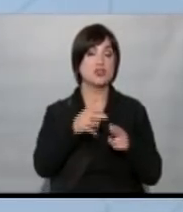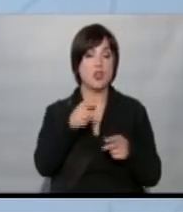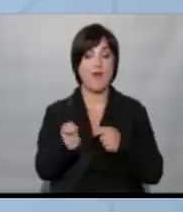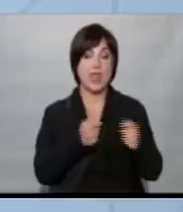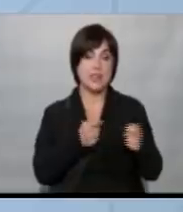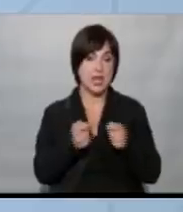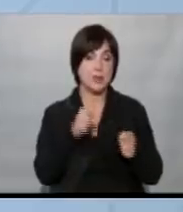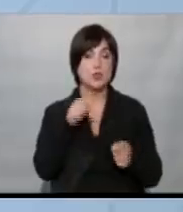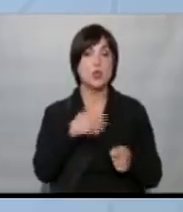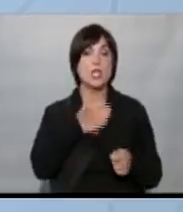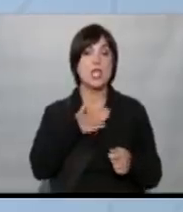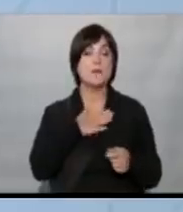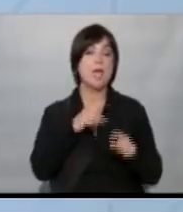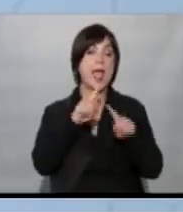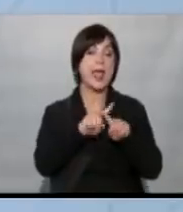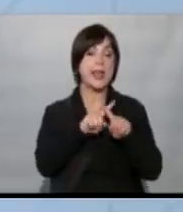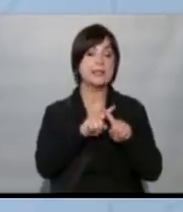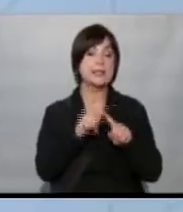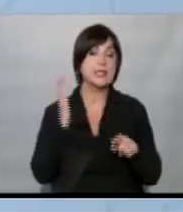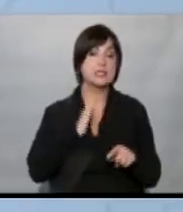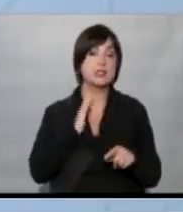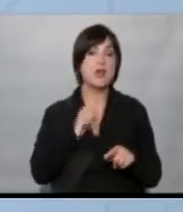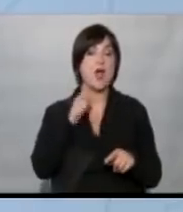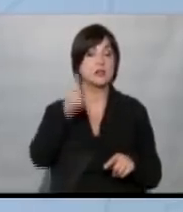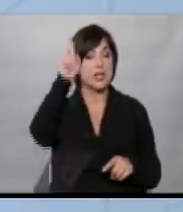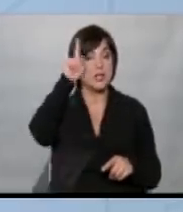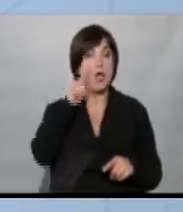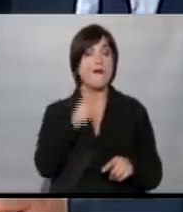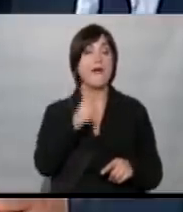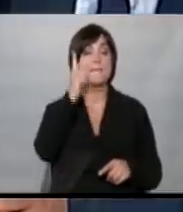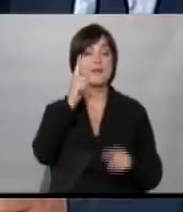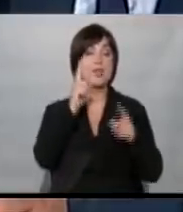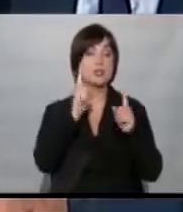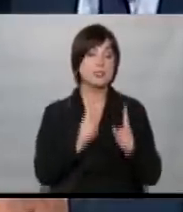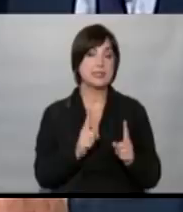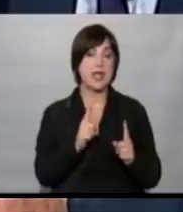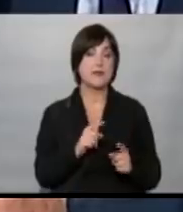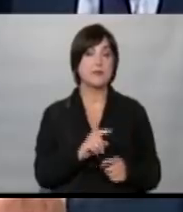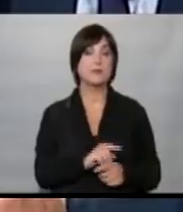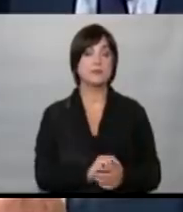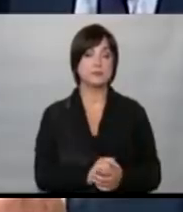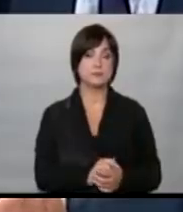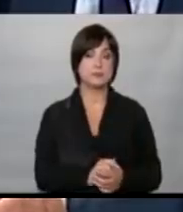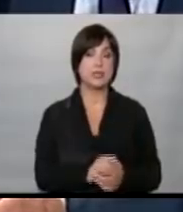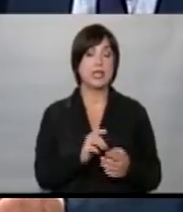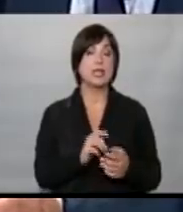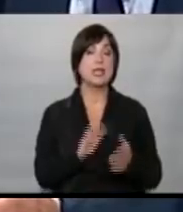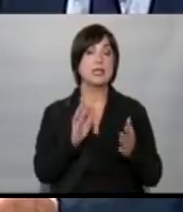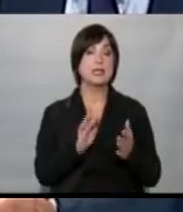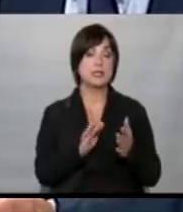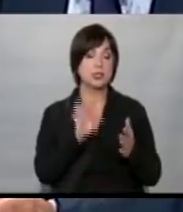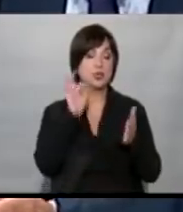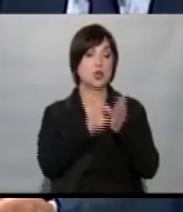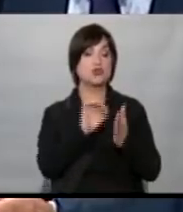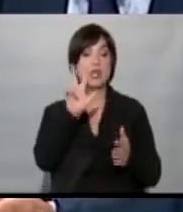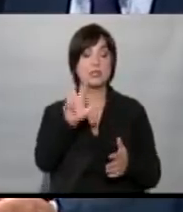дилема? Значи, тука имаме хеленска цивилизација од антиката... Тоа е првиот став. Од антиката до денес. Е, сега, страната 3, точката 3